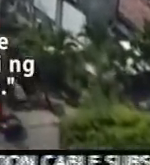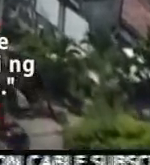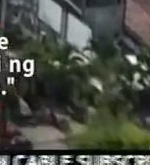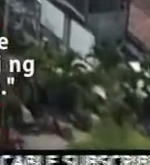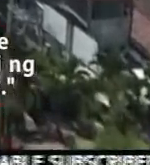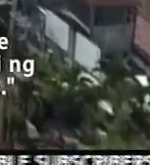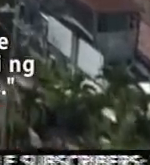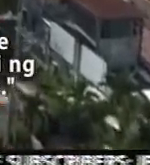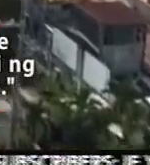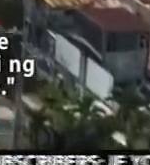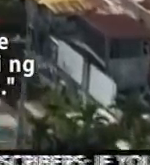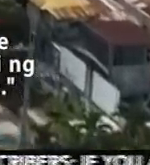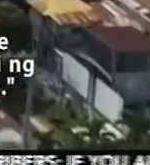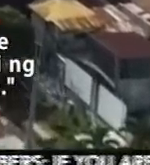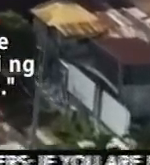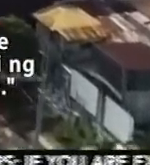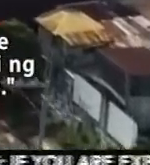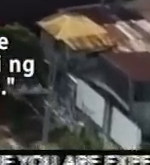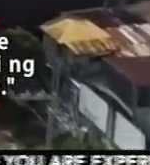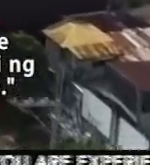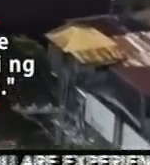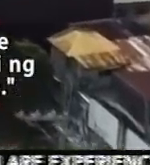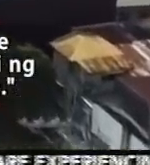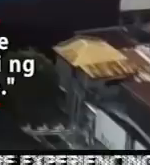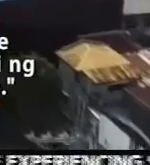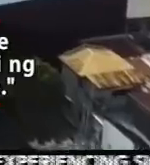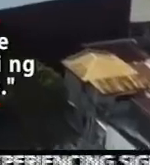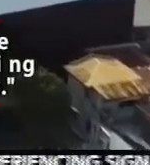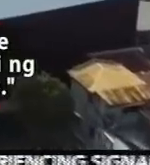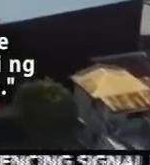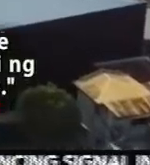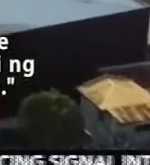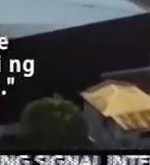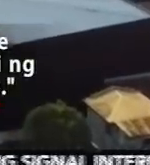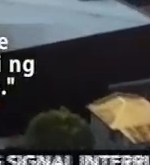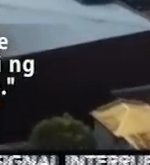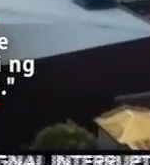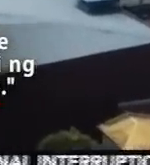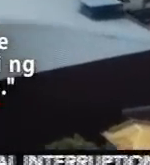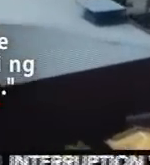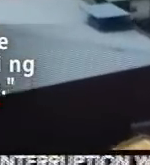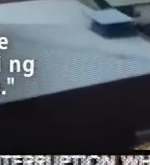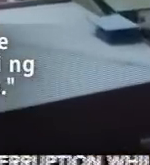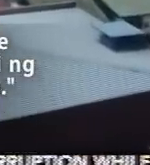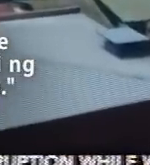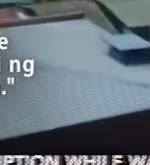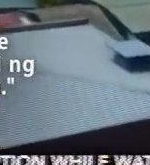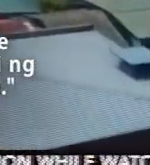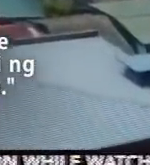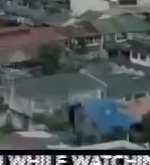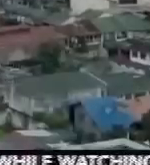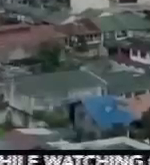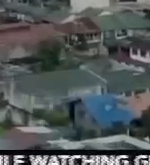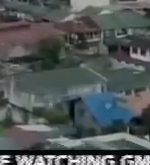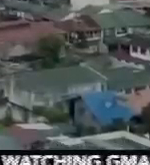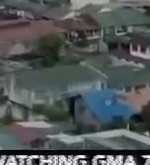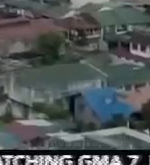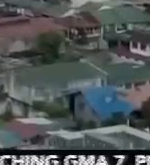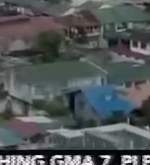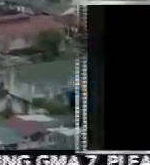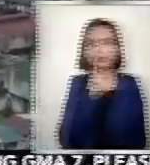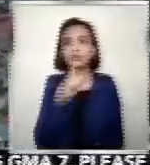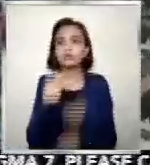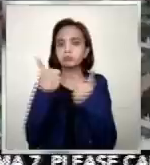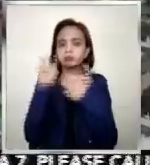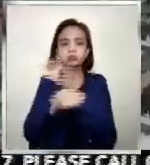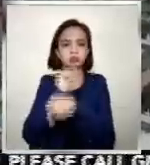critical. Kaya dapat talaga mag-ano kami ng gradual lockdown. We make sure this will be very, very effective. Sa pulong din